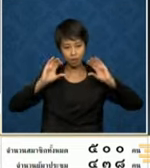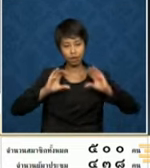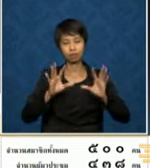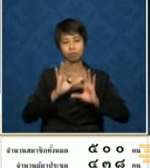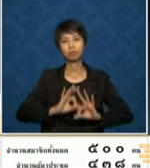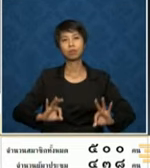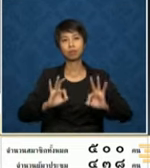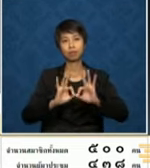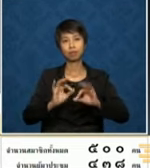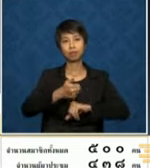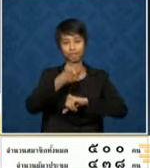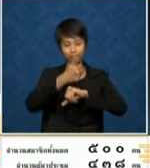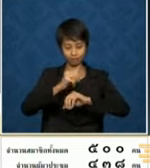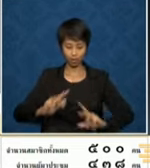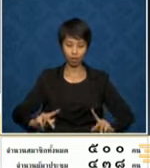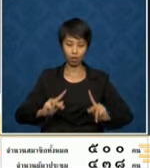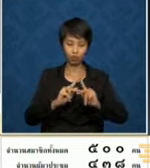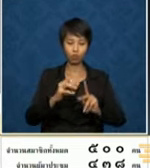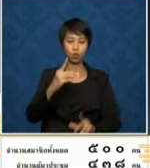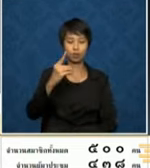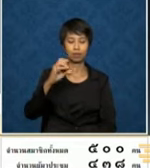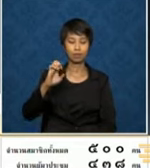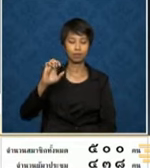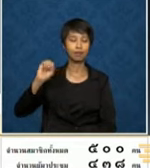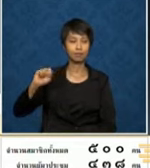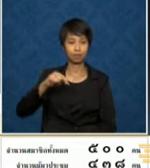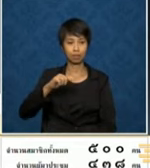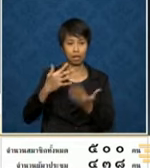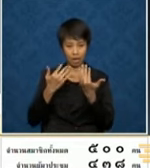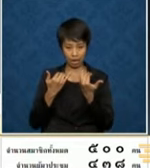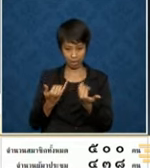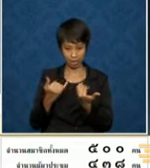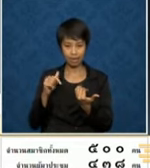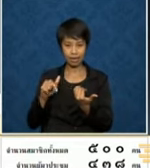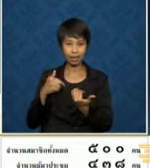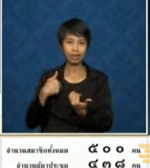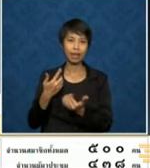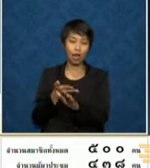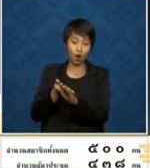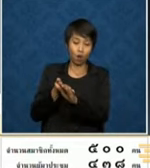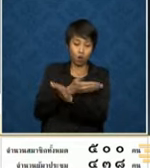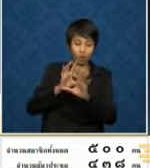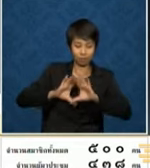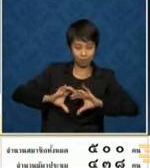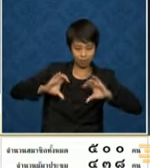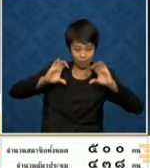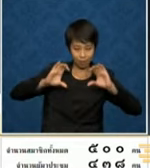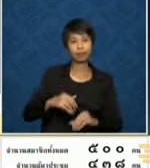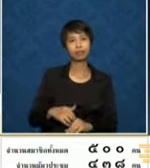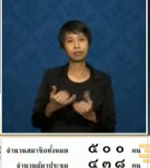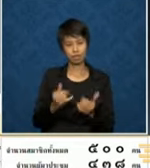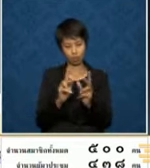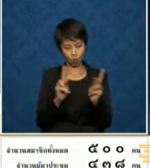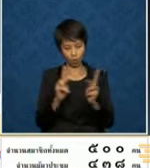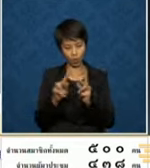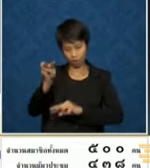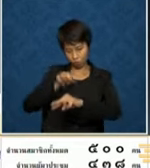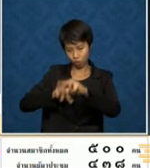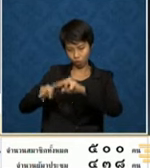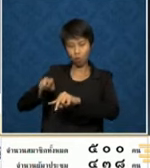ฉพาะท่านรัฐมนตรี DES ครับผมเรียนครับว่าเรื่องเกิดขึ้นก่อนหน้ารัฐบาลนี้ตั้งคณะกรรมการสอบข้อเท็จจริงก่อนครับผ